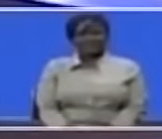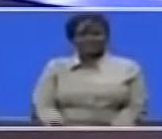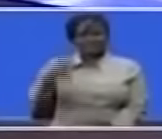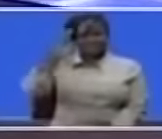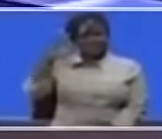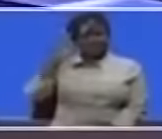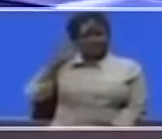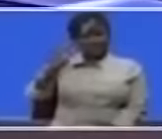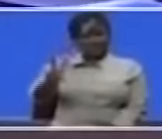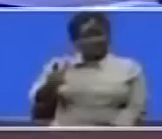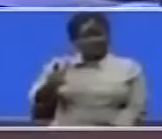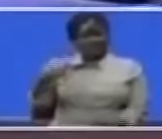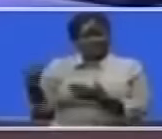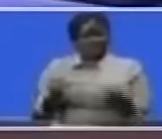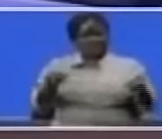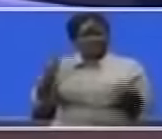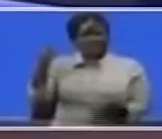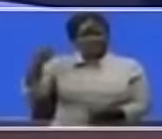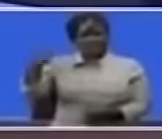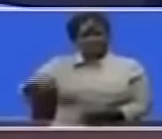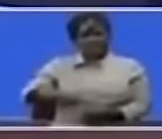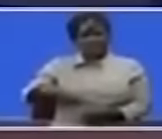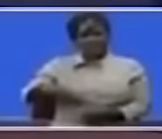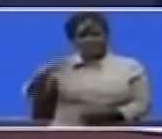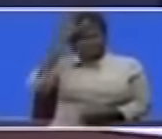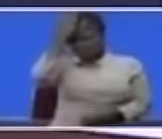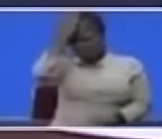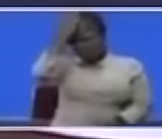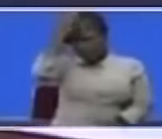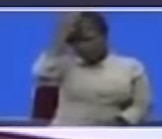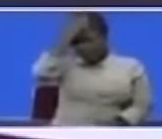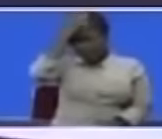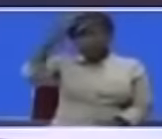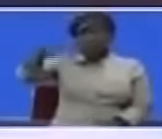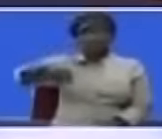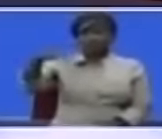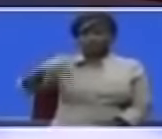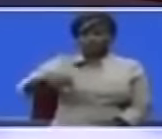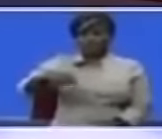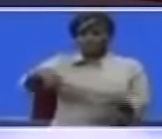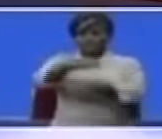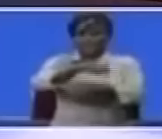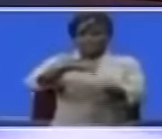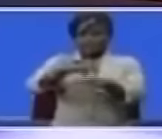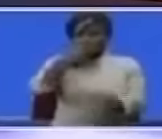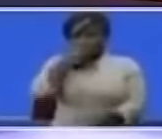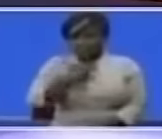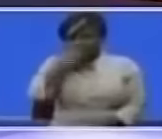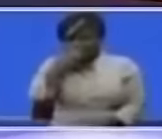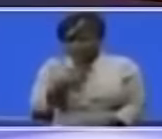Hujambo mtazamaji, karibu kwa taarifa za KTN Leo, ikiwa ni siku ya Jumatatu, siku ambayo nchi ya